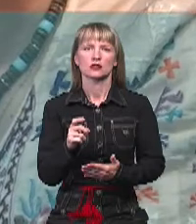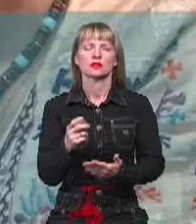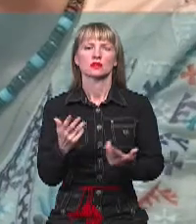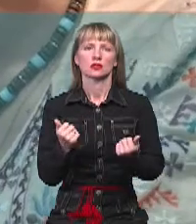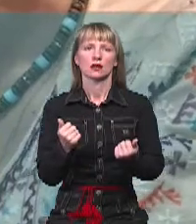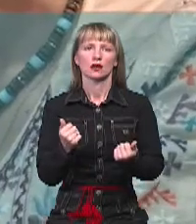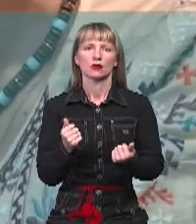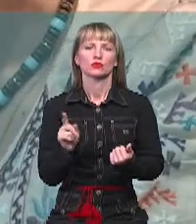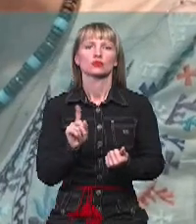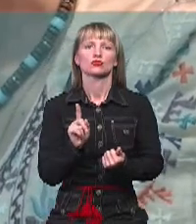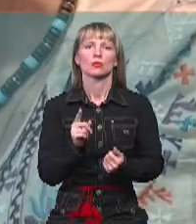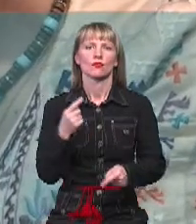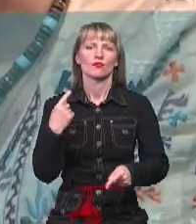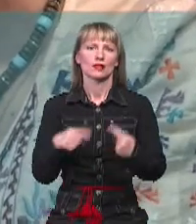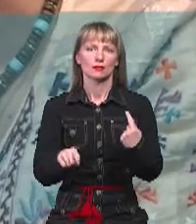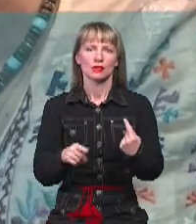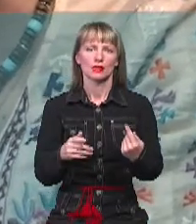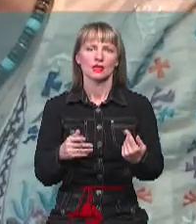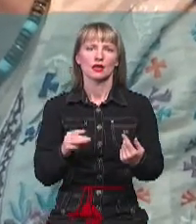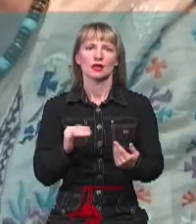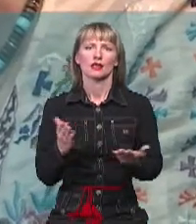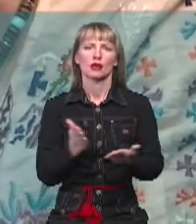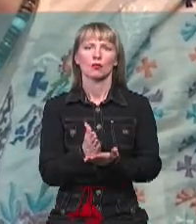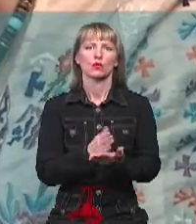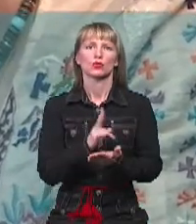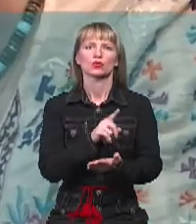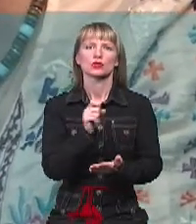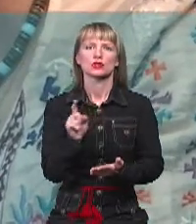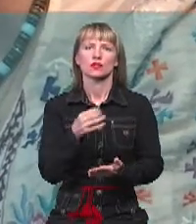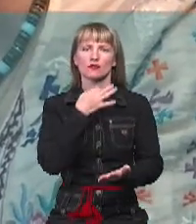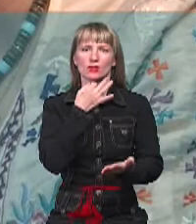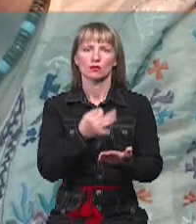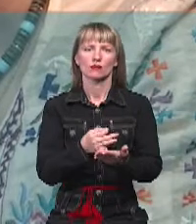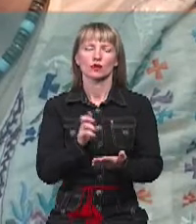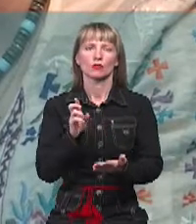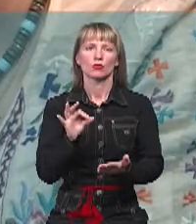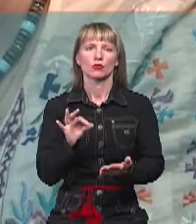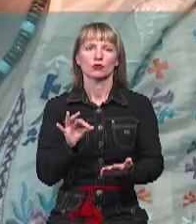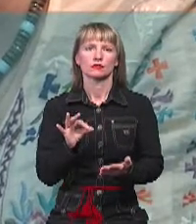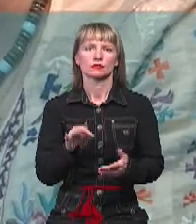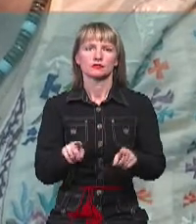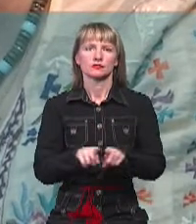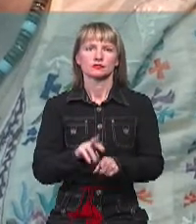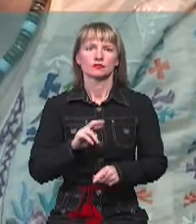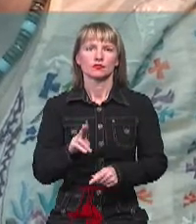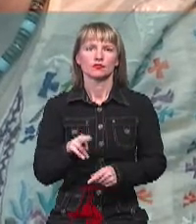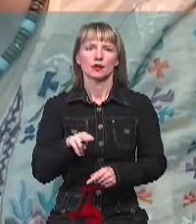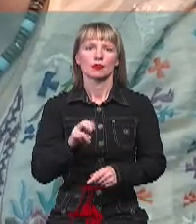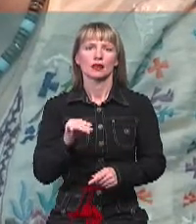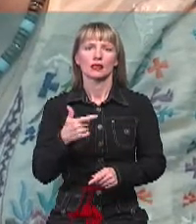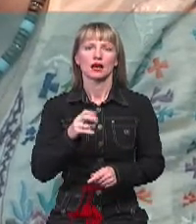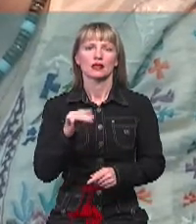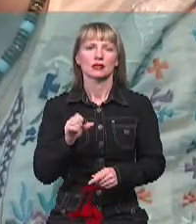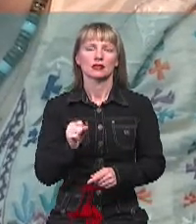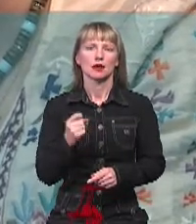так. В чому тут відмінність, власне, послуга НСЗУ? Хто НСЗУ за що відповідає? Так, бо так як пані Ганна у